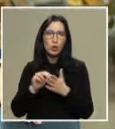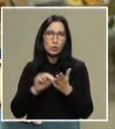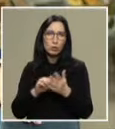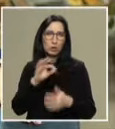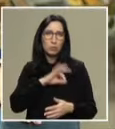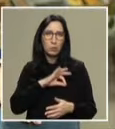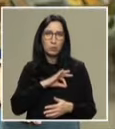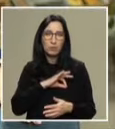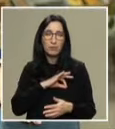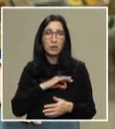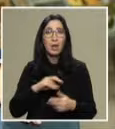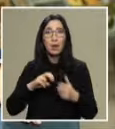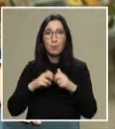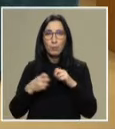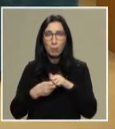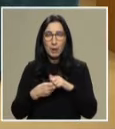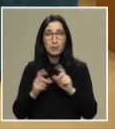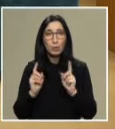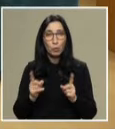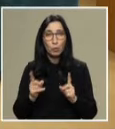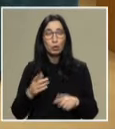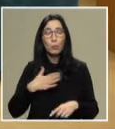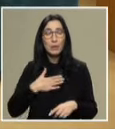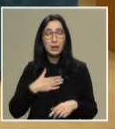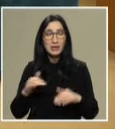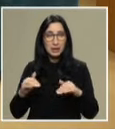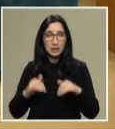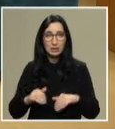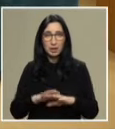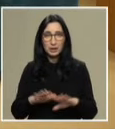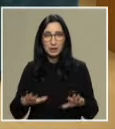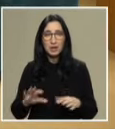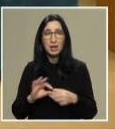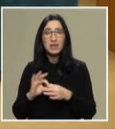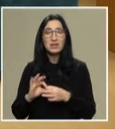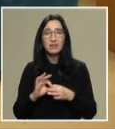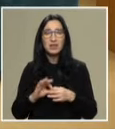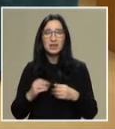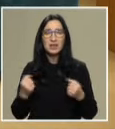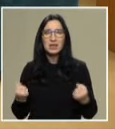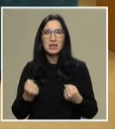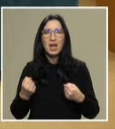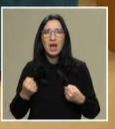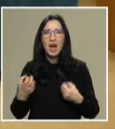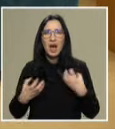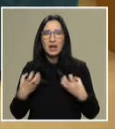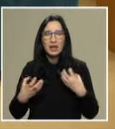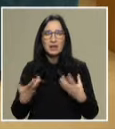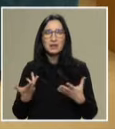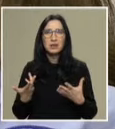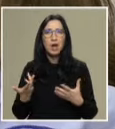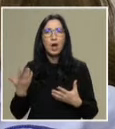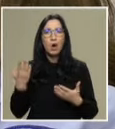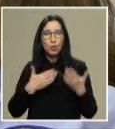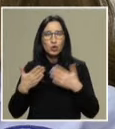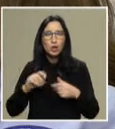учебния процес. Проблемите, по които при мен са идвали деца, са свързани с агресия, понякога училищен